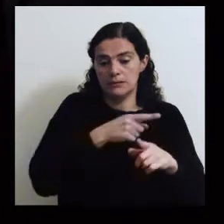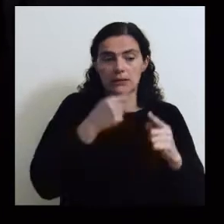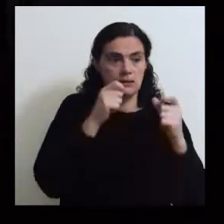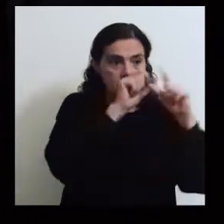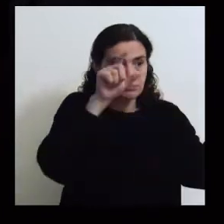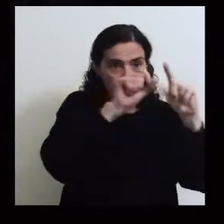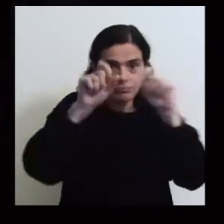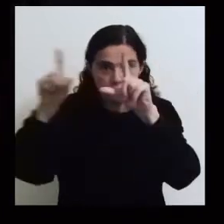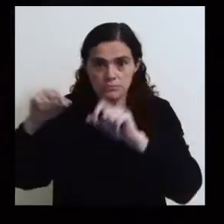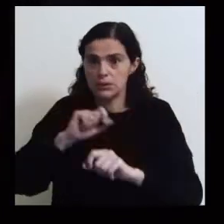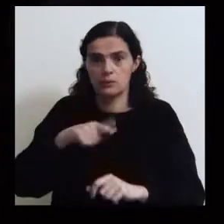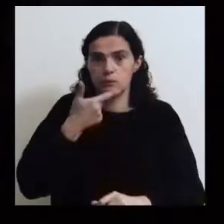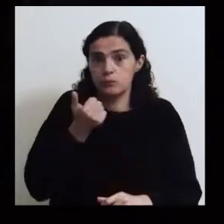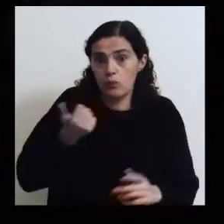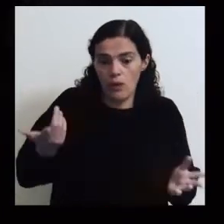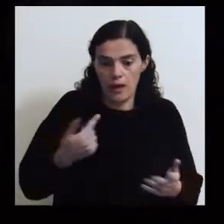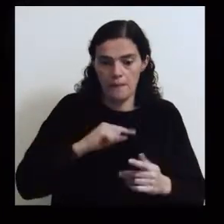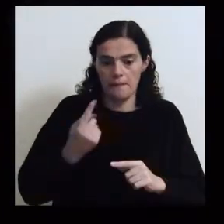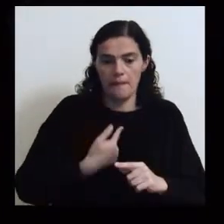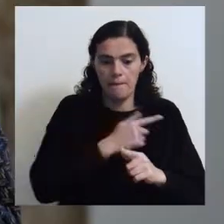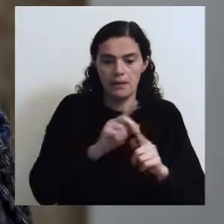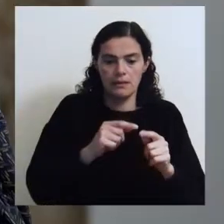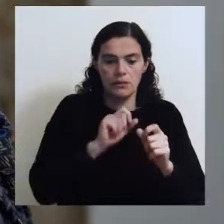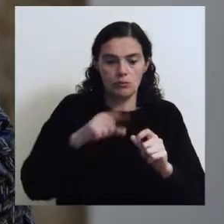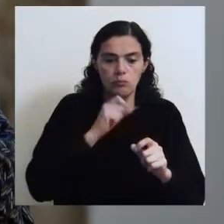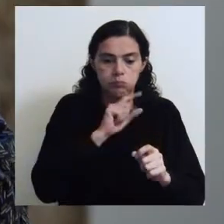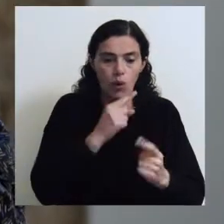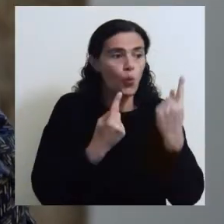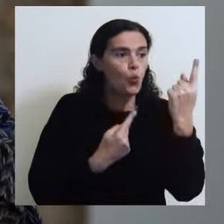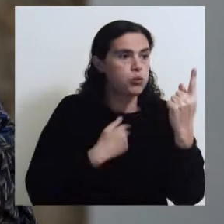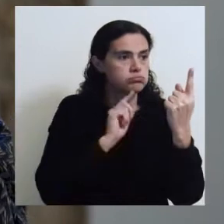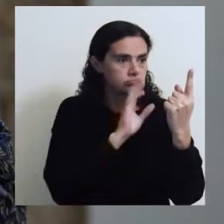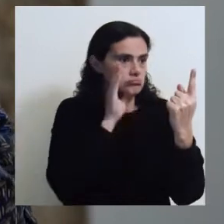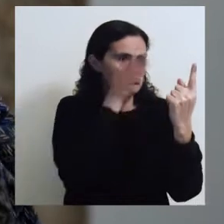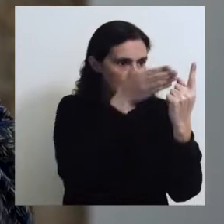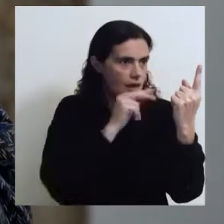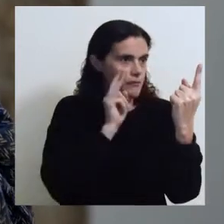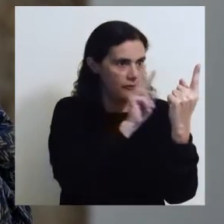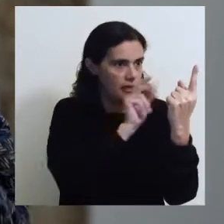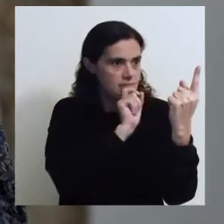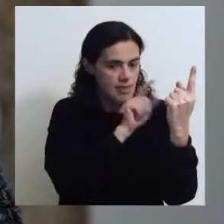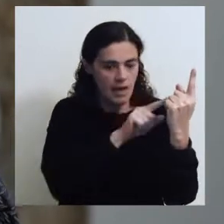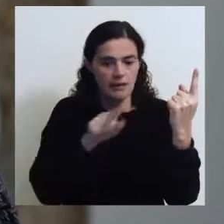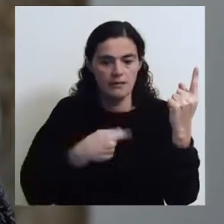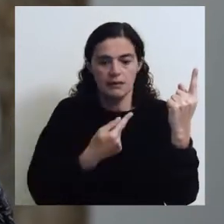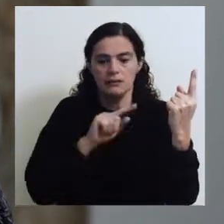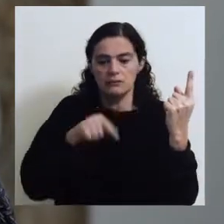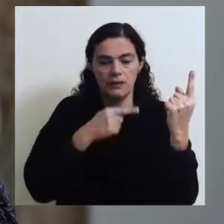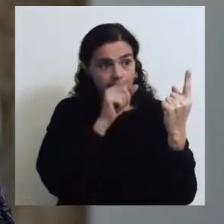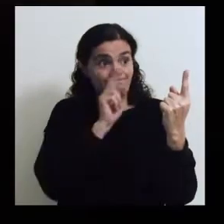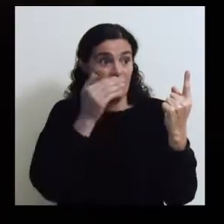à l'écran. Ici, ce n'est pas possible. Enfin, on peut très bien suivre, regarder un écran et